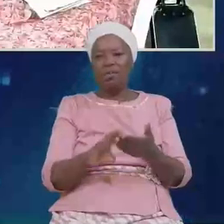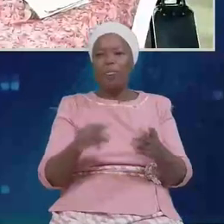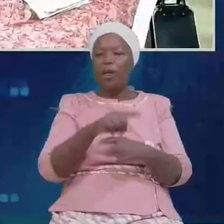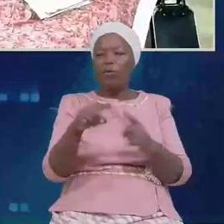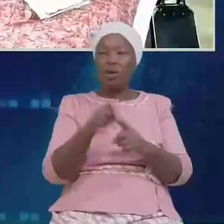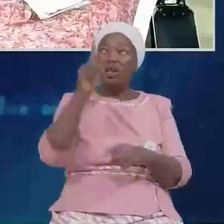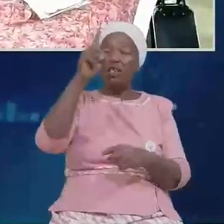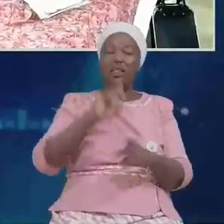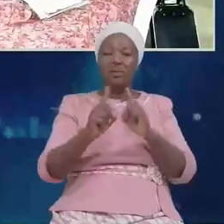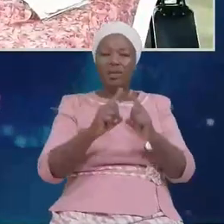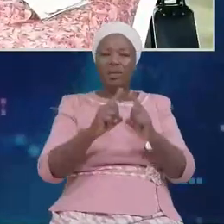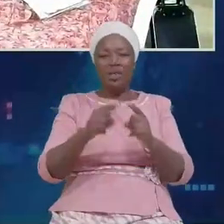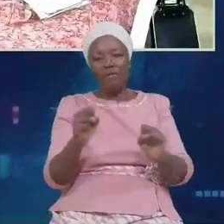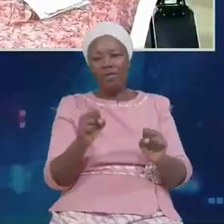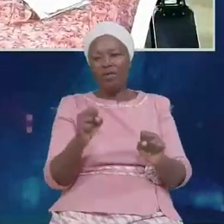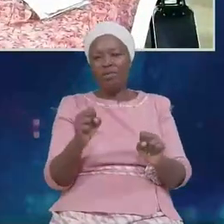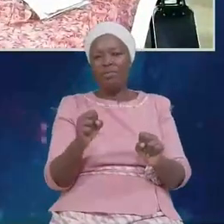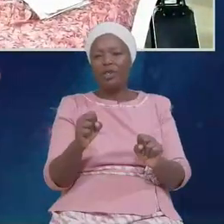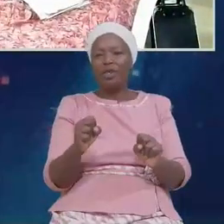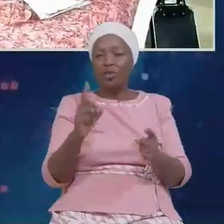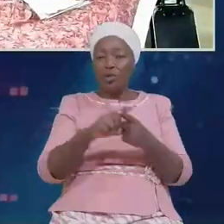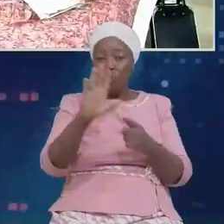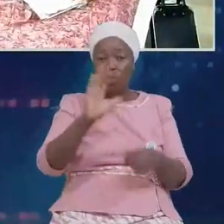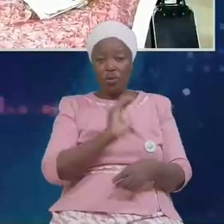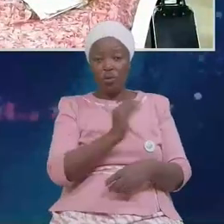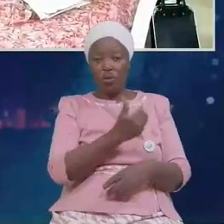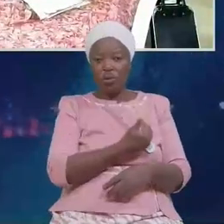il déclare le salut à votre âme,